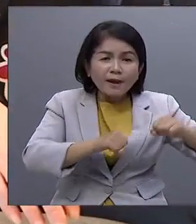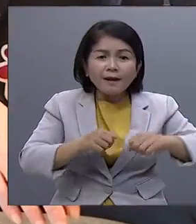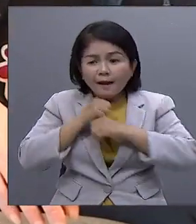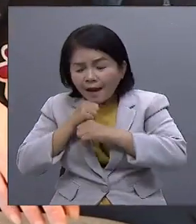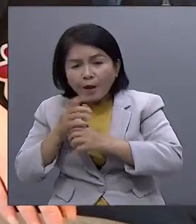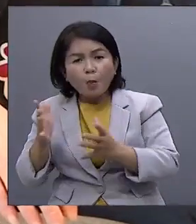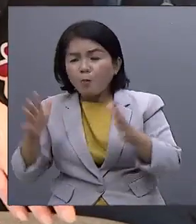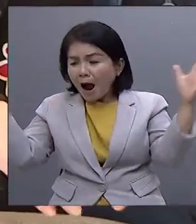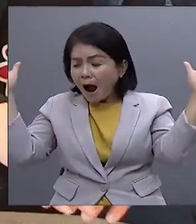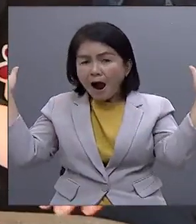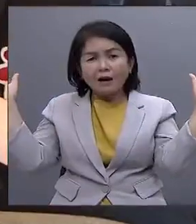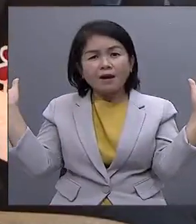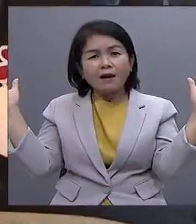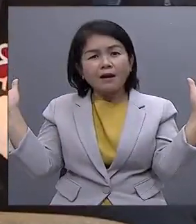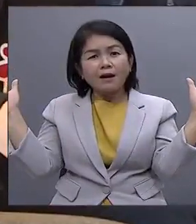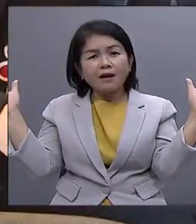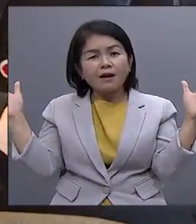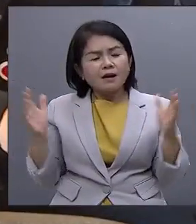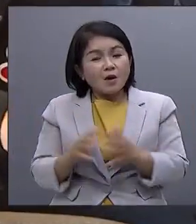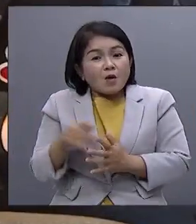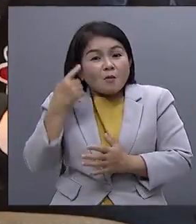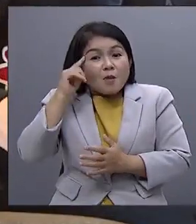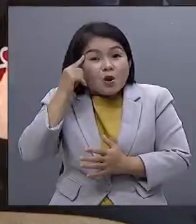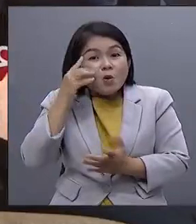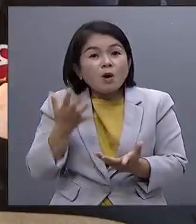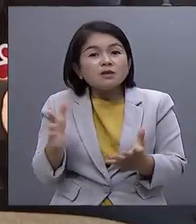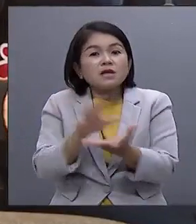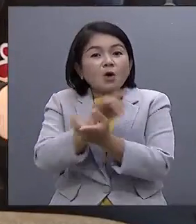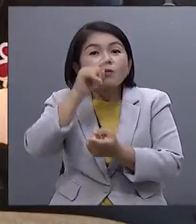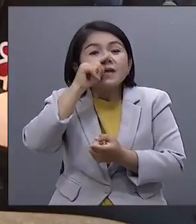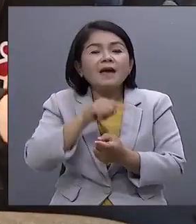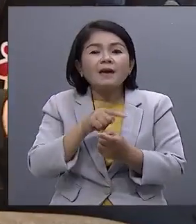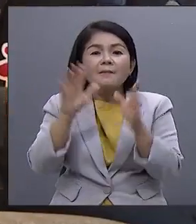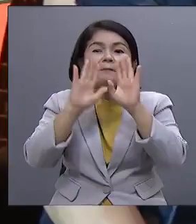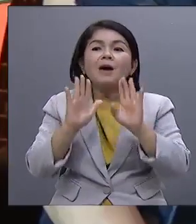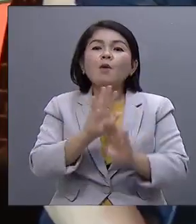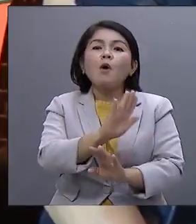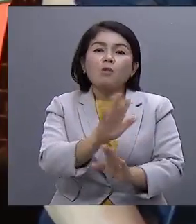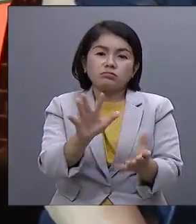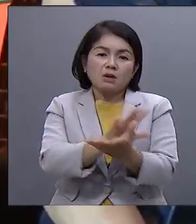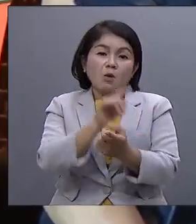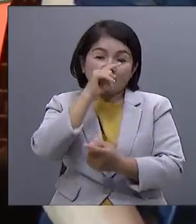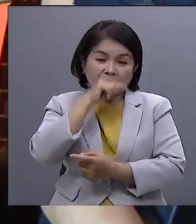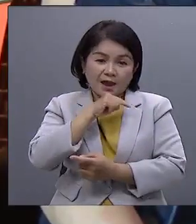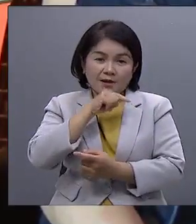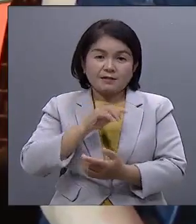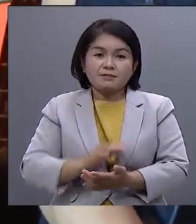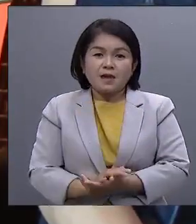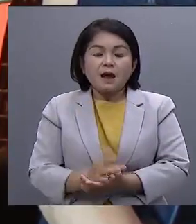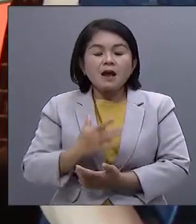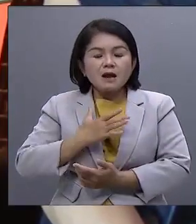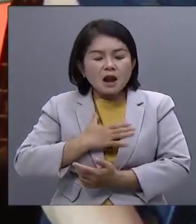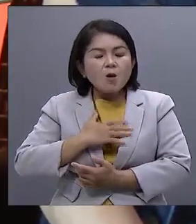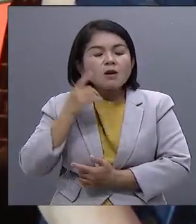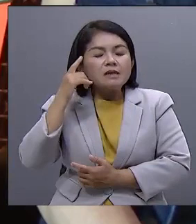แฟนเยอะแยะนี้บอกไม่รู้อาจจะเป็นเฉพาะสังคมไทยมันอยู่กันอย่างนี ้ผมคิดว่าเป็